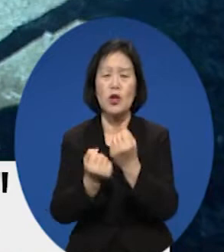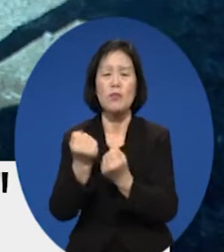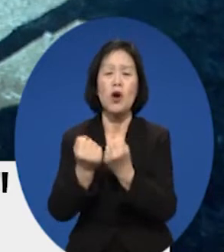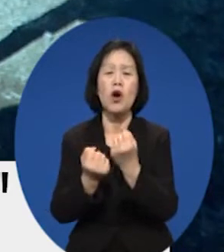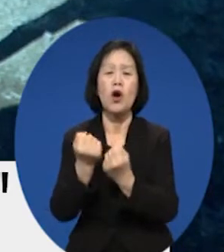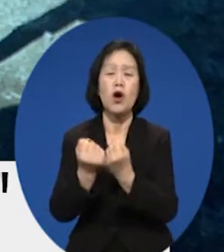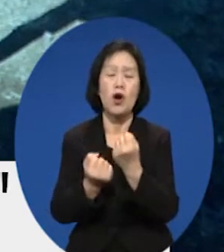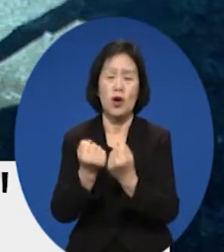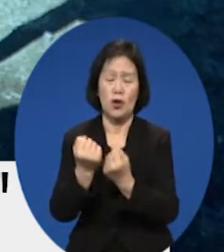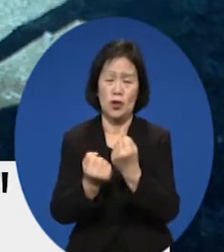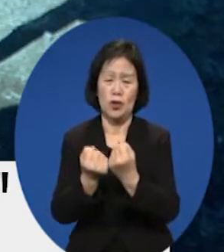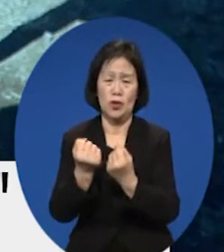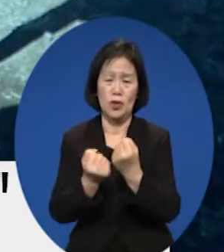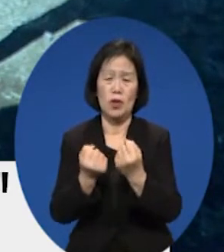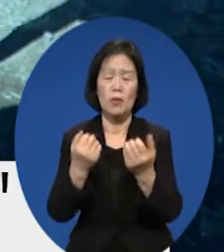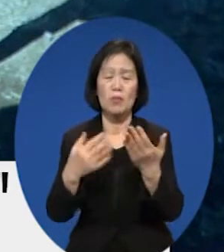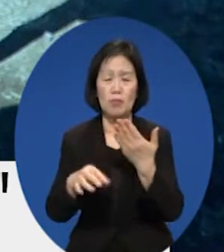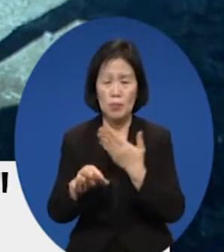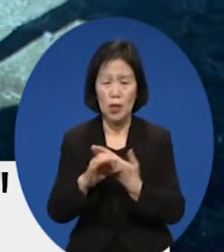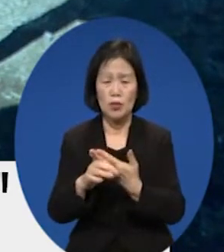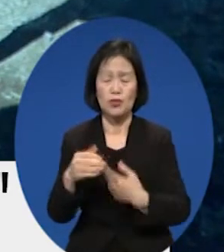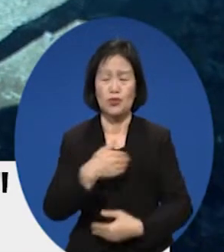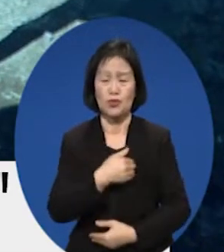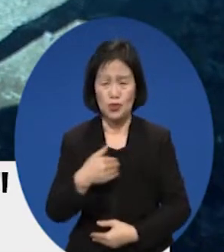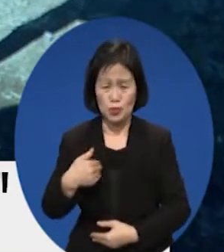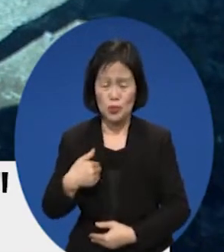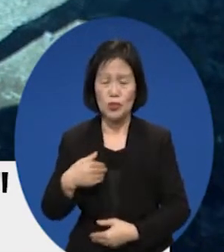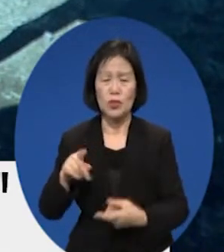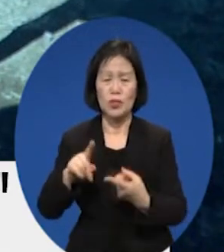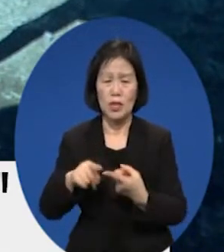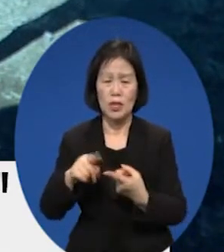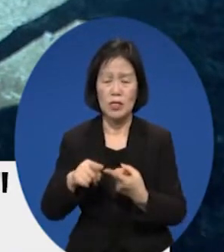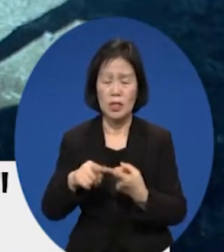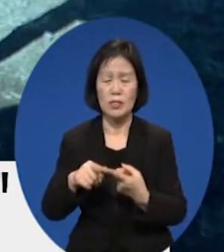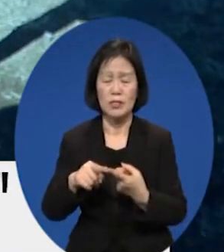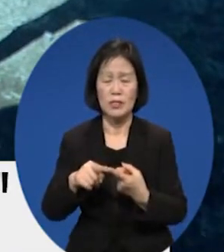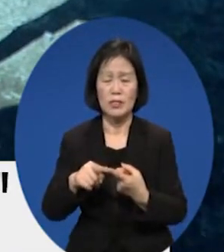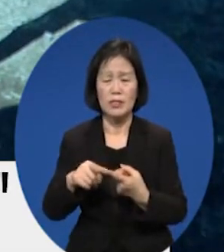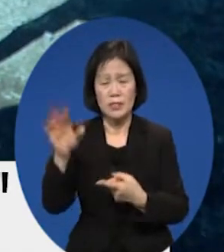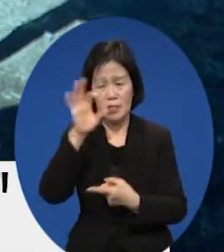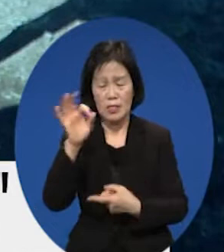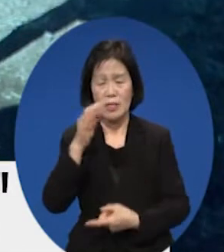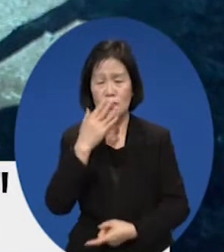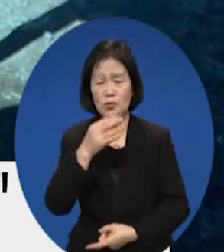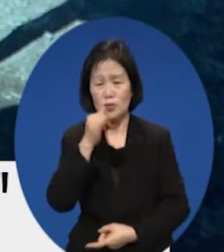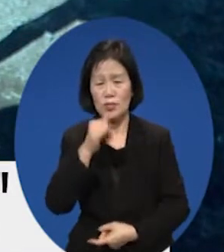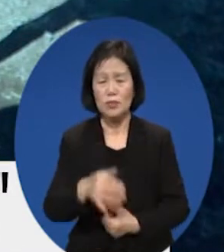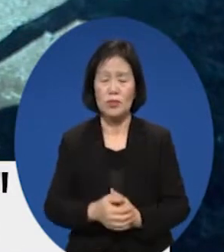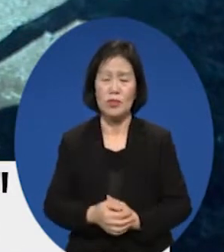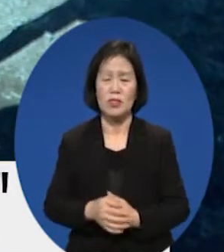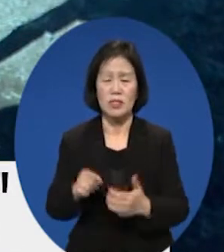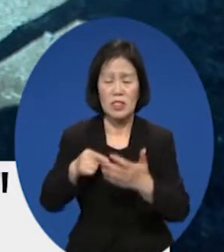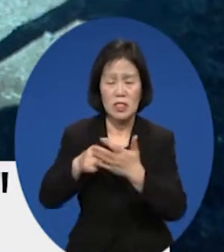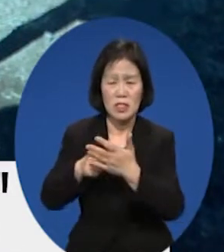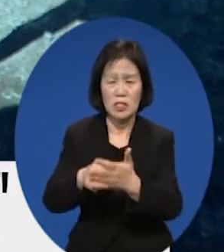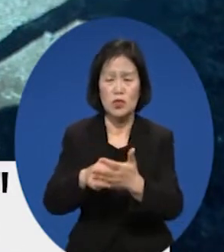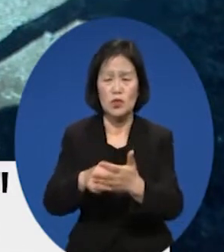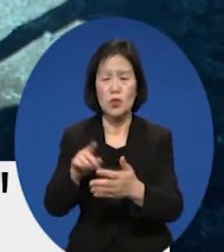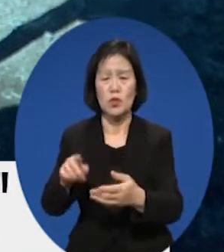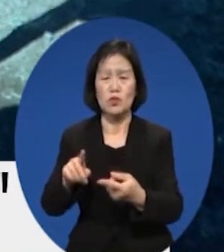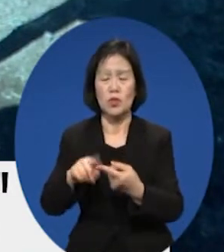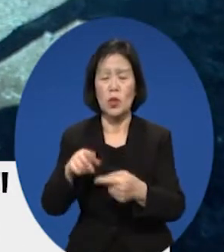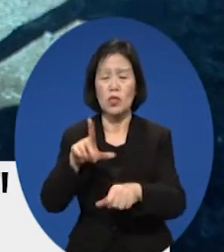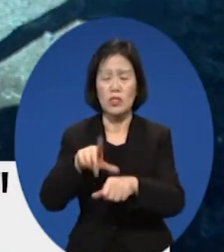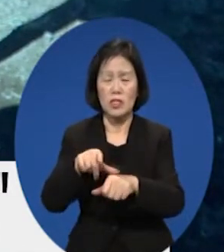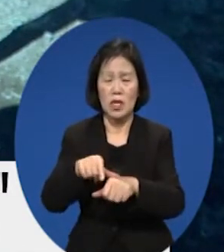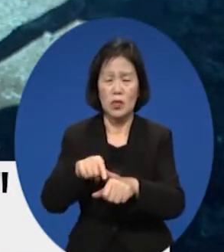식으로 해서 부드럽게 접근을 한다고 하면은 충분히 그 부분에 대해서 공통 부분을 만들어낼 수 있는 것인데, 우격다짐식으로 하고 또 그